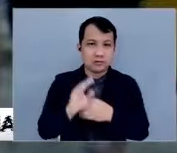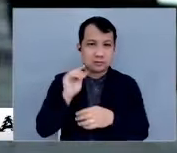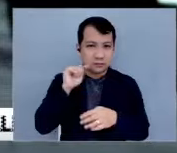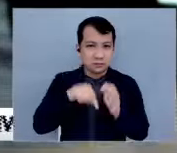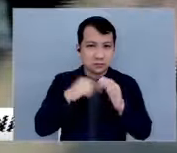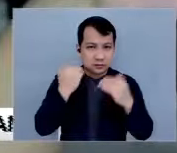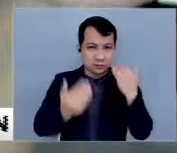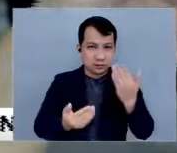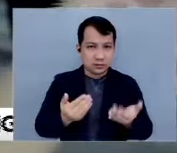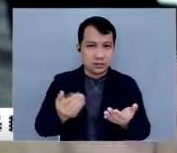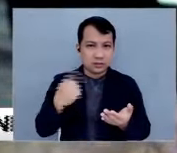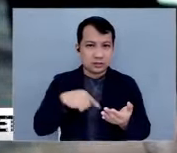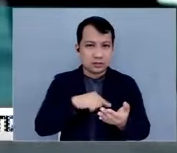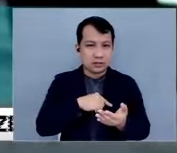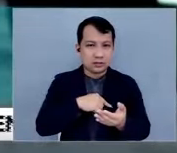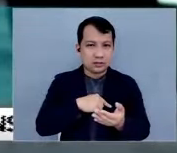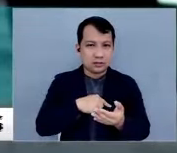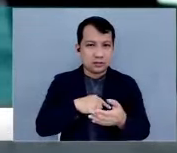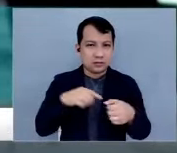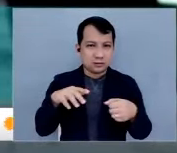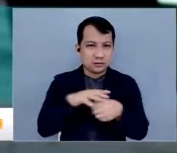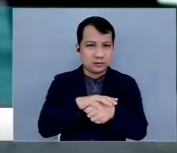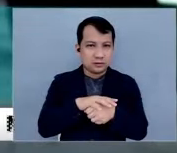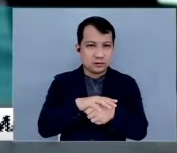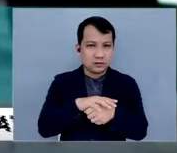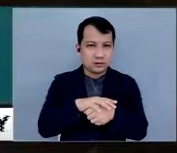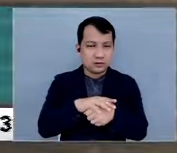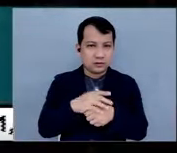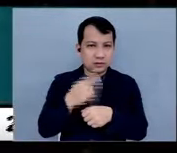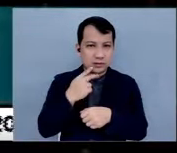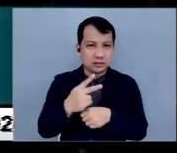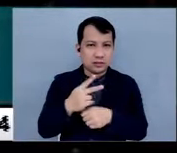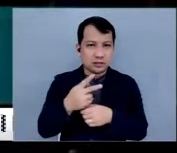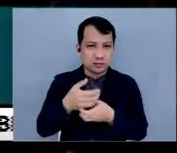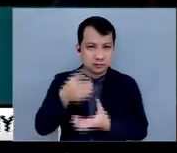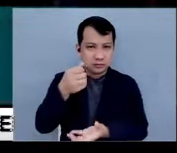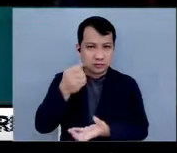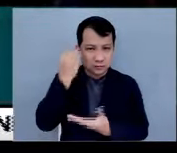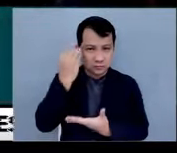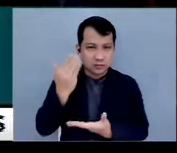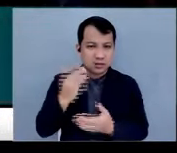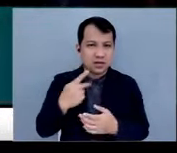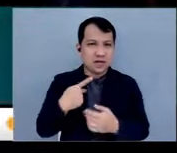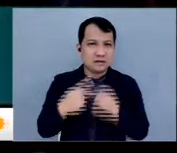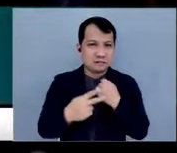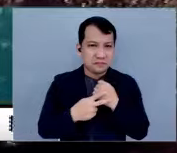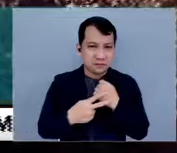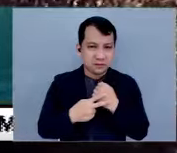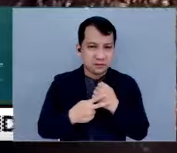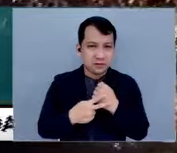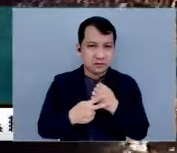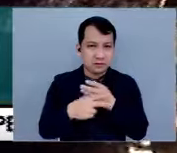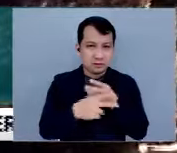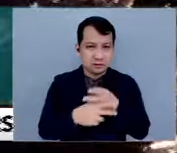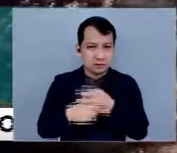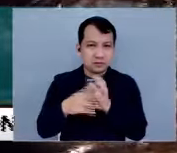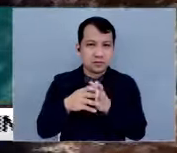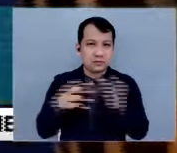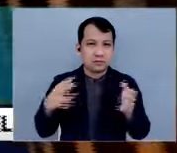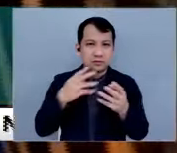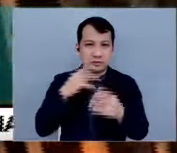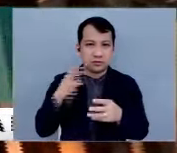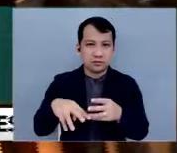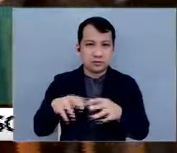nga ho eh. May nakakaipon nga dyan ang pagkukuha ng mga bote. Para maiwasan ang malalang pagbaha ngayong